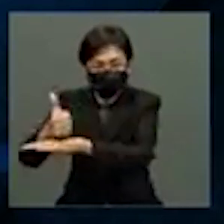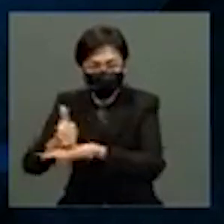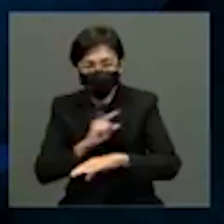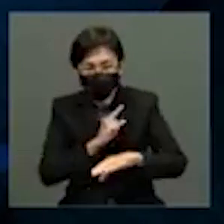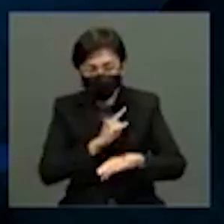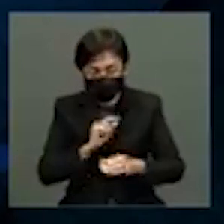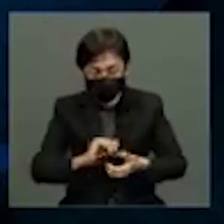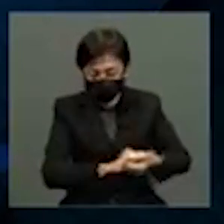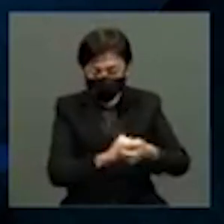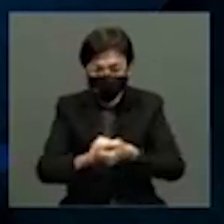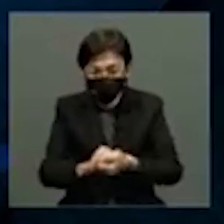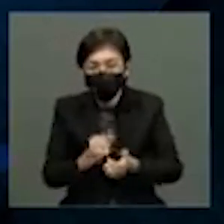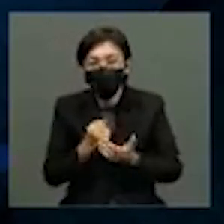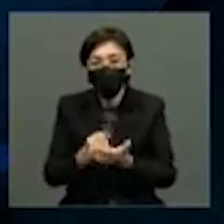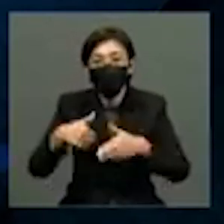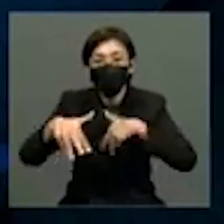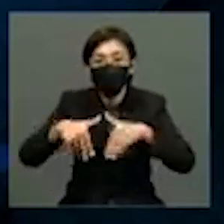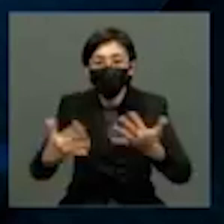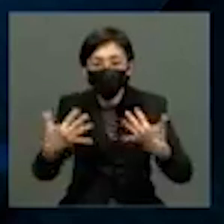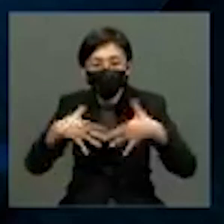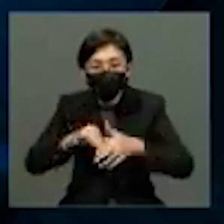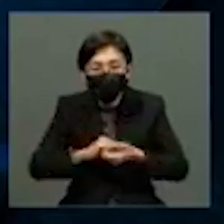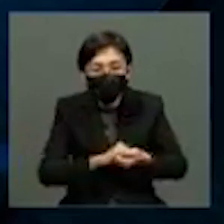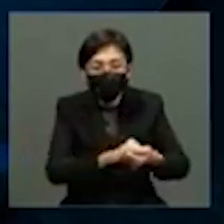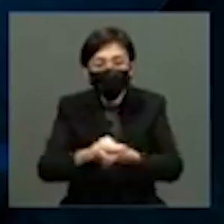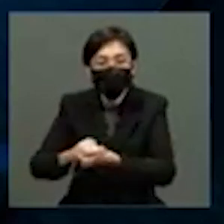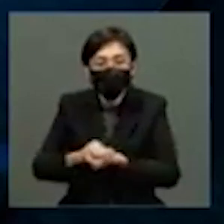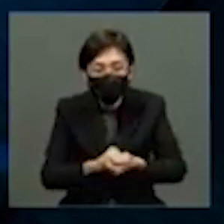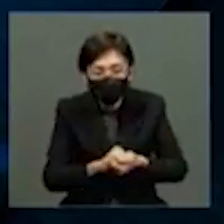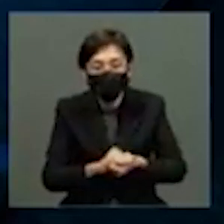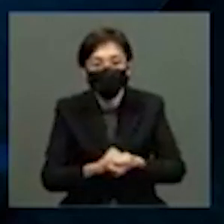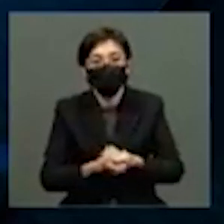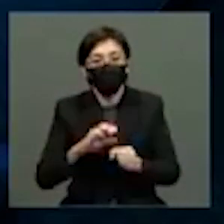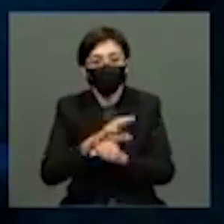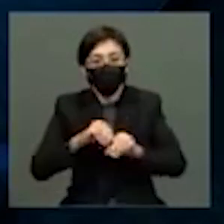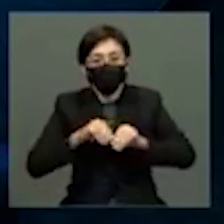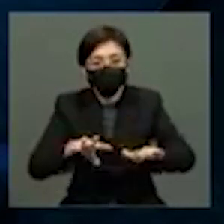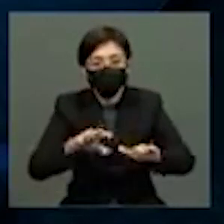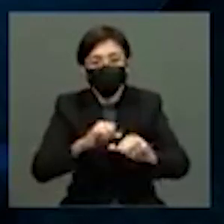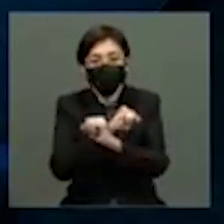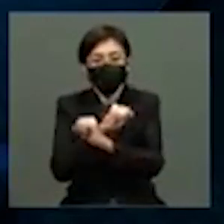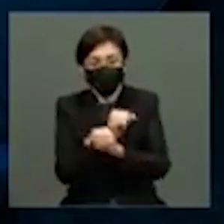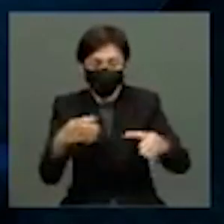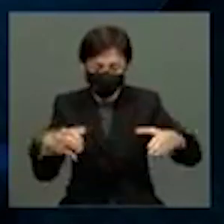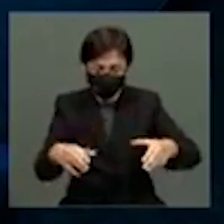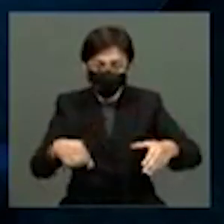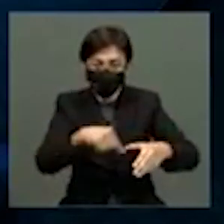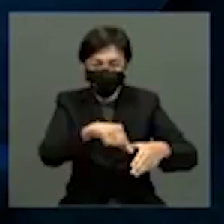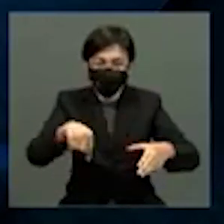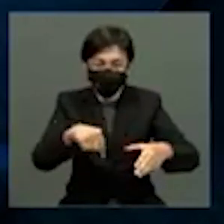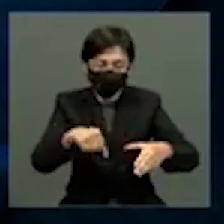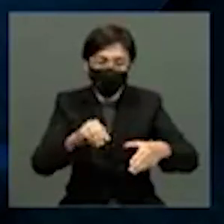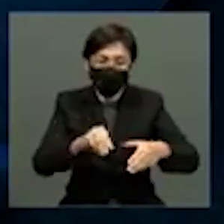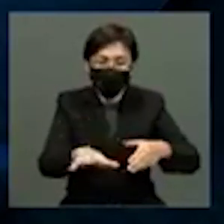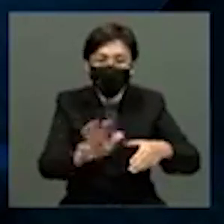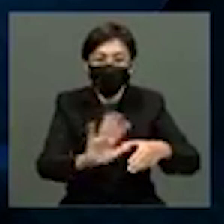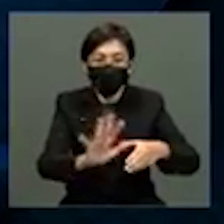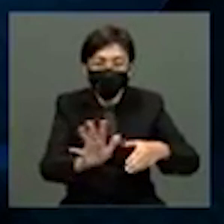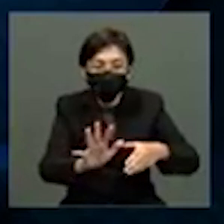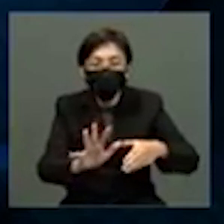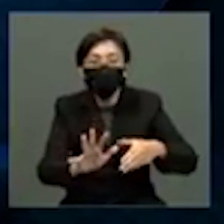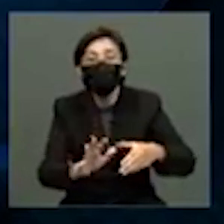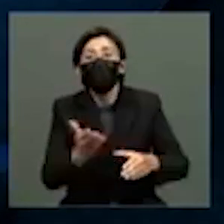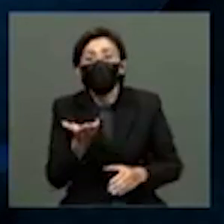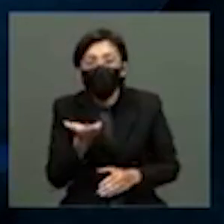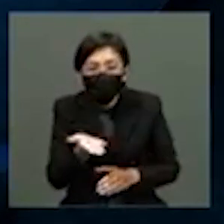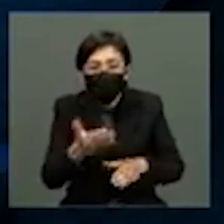จะมาช่วยกับพี่น้องประชาชนทุกท่านในการควบคุมโรคนี้เพราะฉะนั้น ขอความร่วมมือพี่น้องประชาชนได้โปรดให้